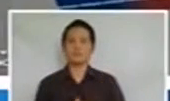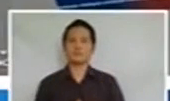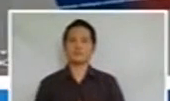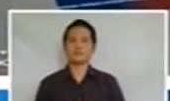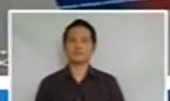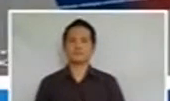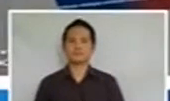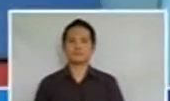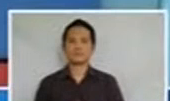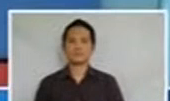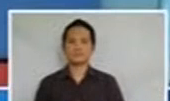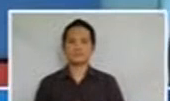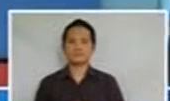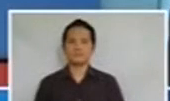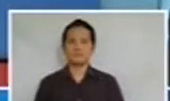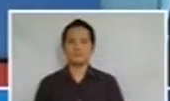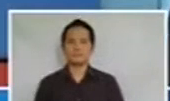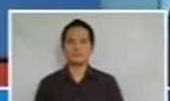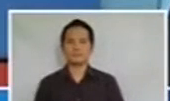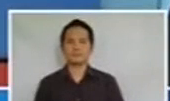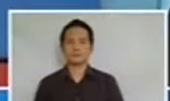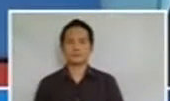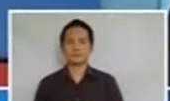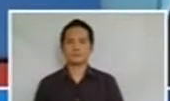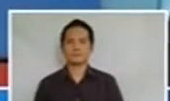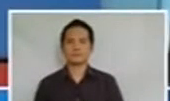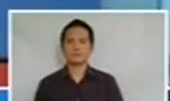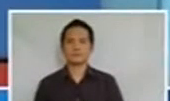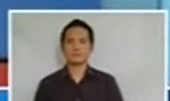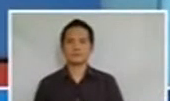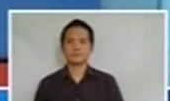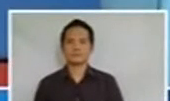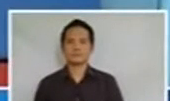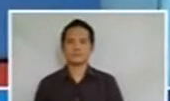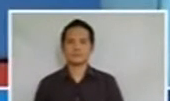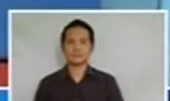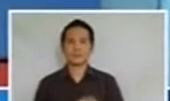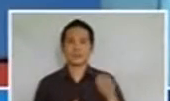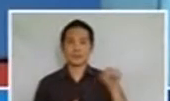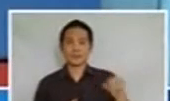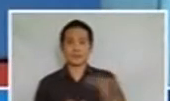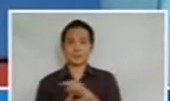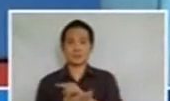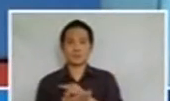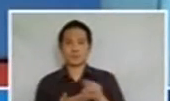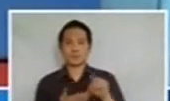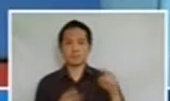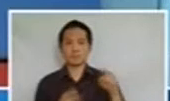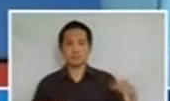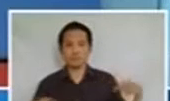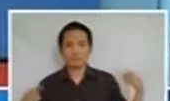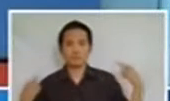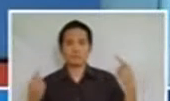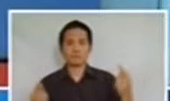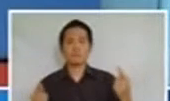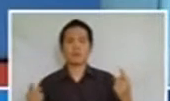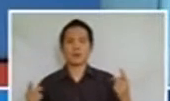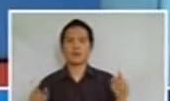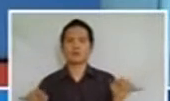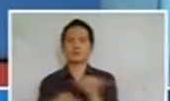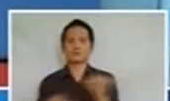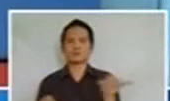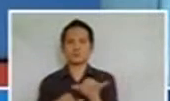Sa pagbibigay po ng impormasyon, hindi po ba ito lalabag dun sa tinatawag nating Data Privacy Act ng ating